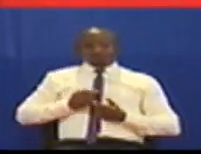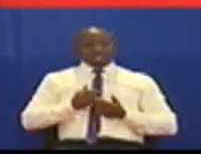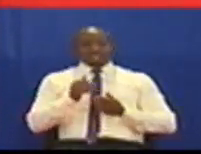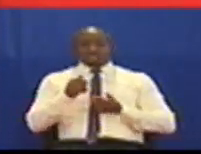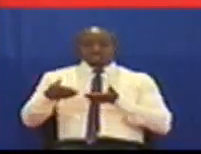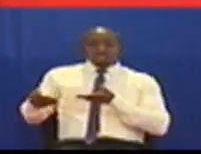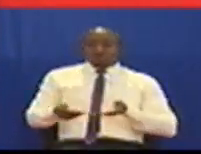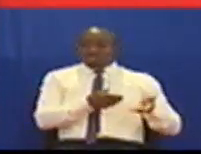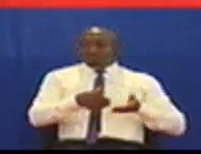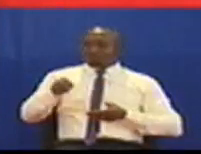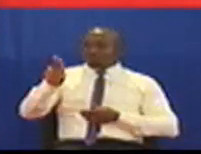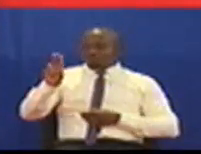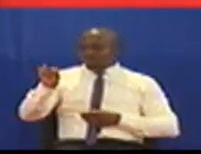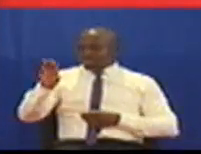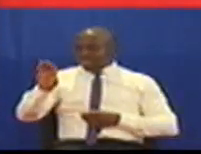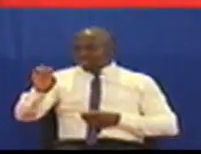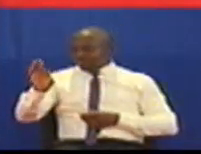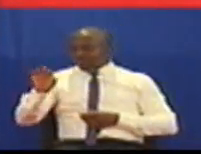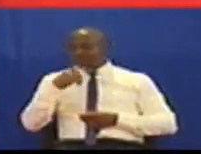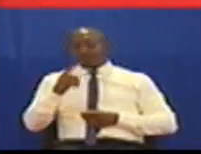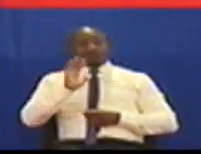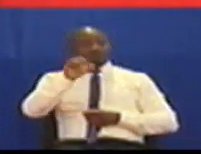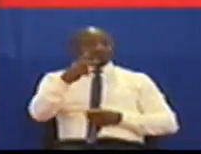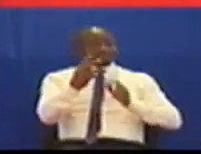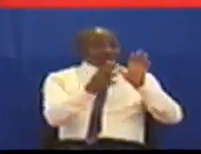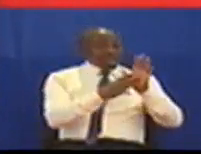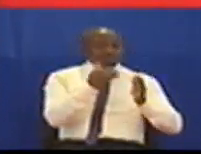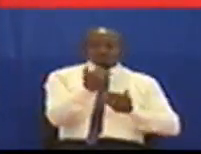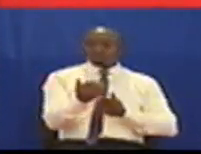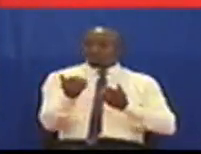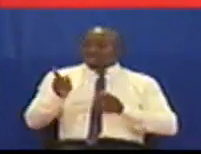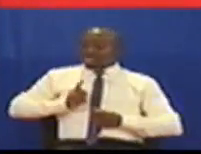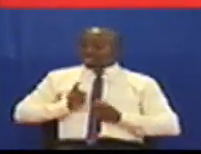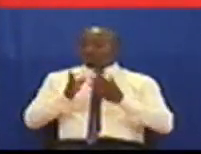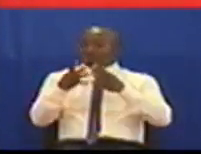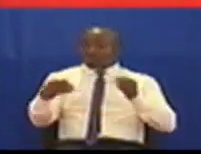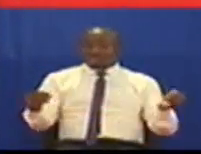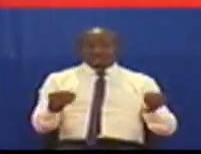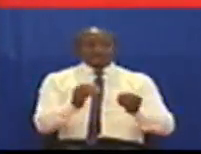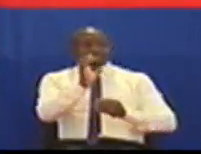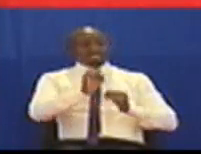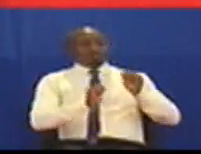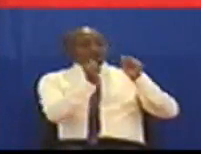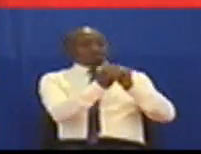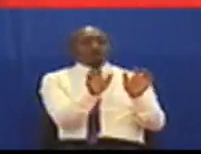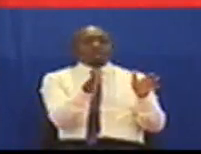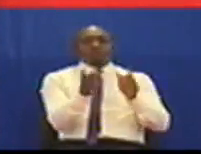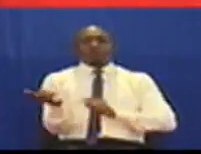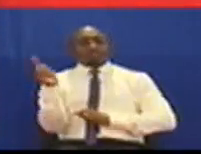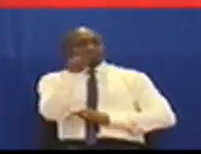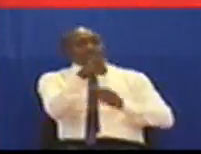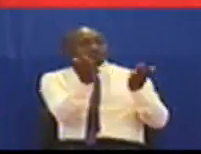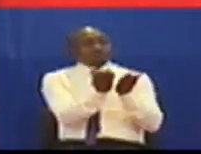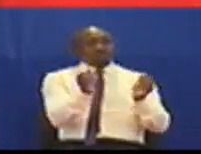mwaka 2008 ni kwamba tunapoteza watoto wa kike vidani 10% kwa kutokwenda shule kwa kuogopa. Masuala ya